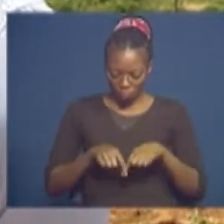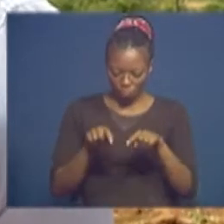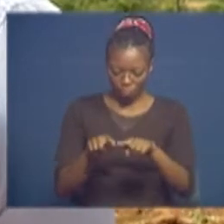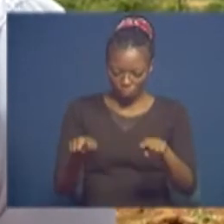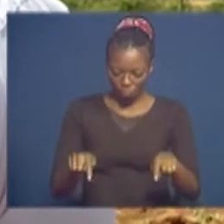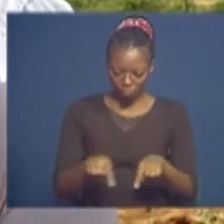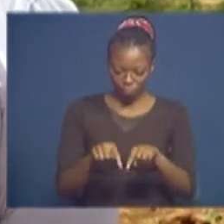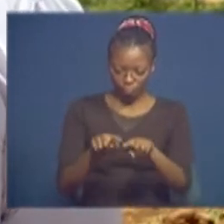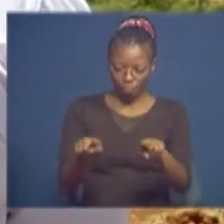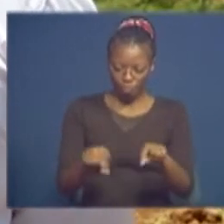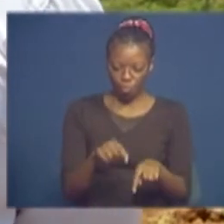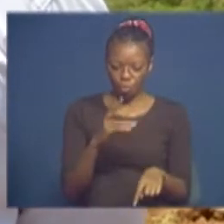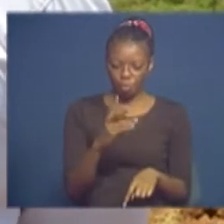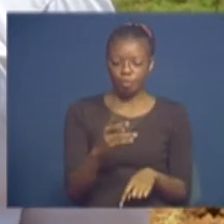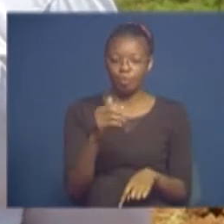plants. Alafu